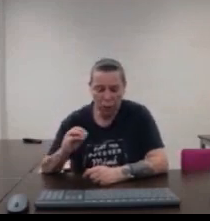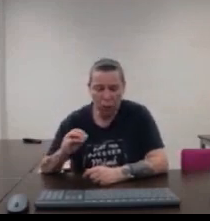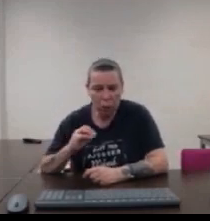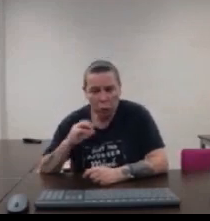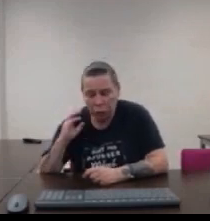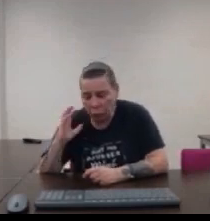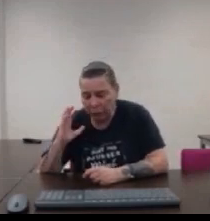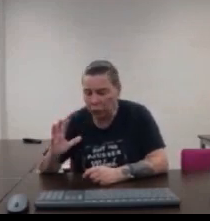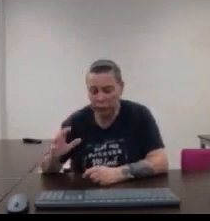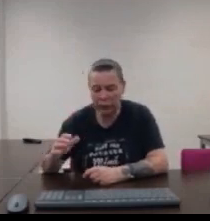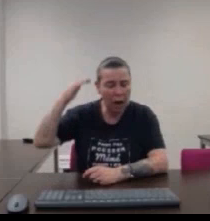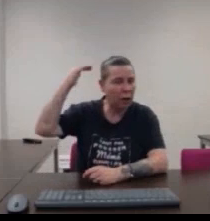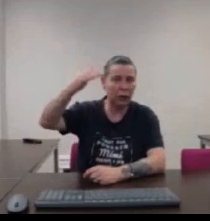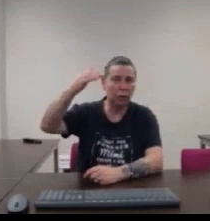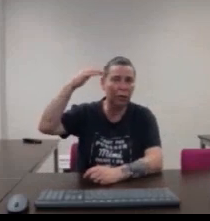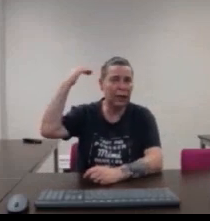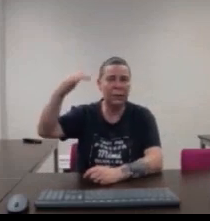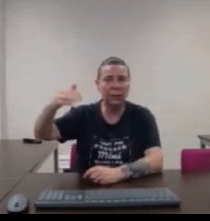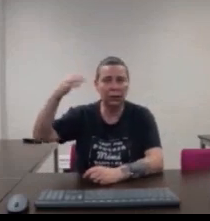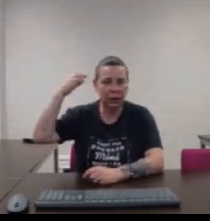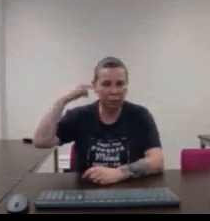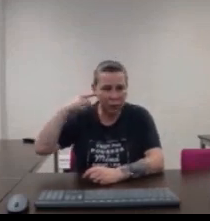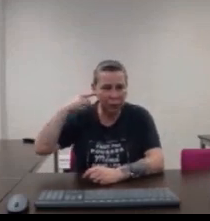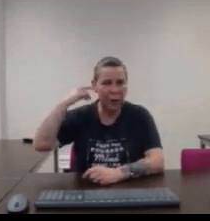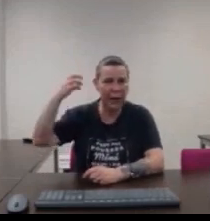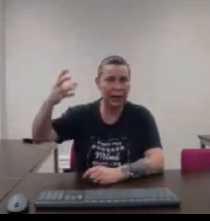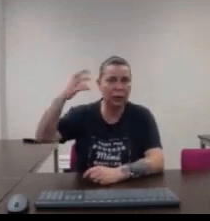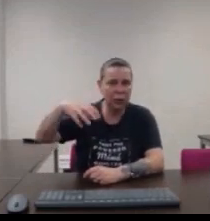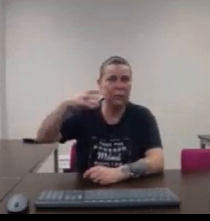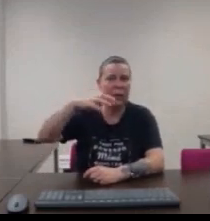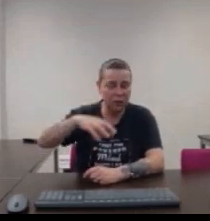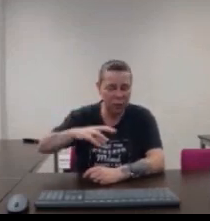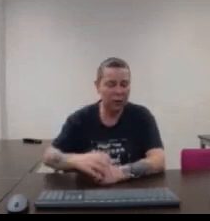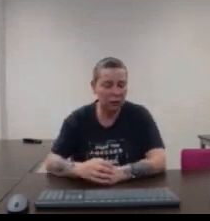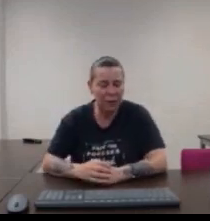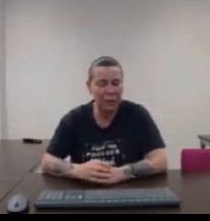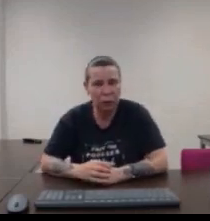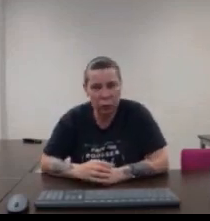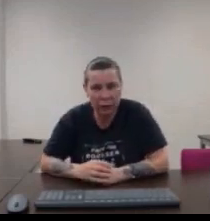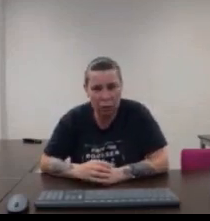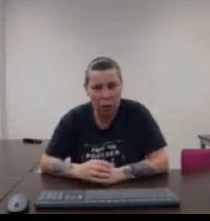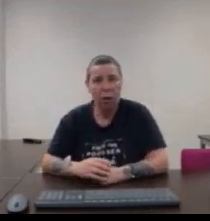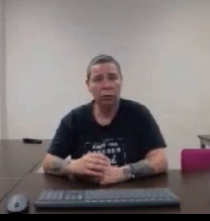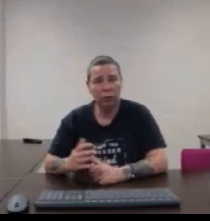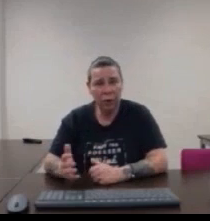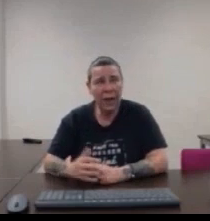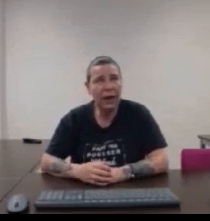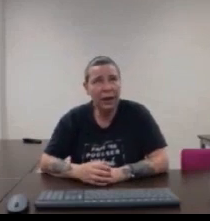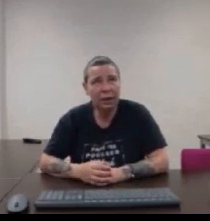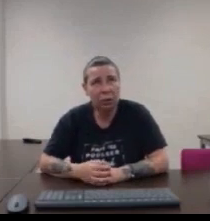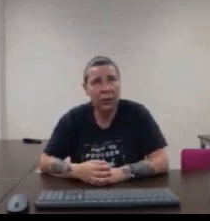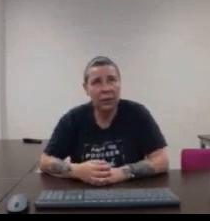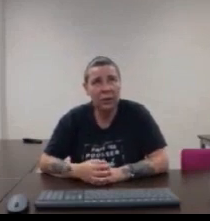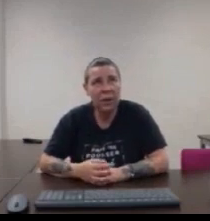bruit, donc on sait tous qu'il y a un seuil de bruit qui va être nocif pour les oreilles et donc qui va générer de la perte d'audition. Ce